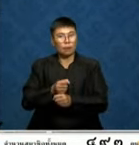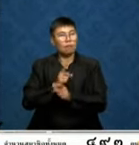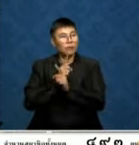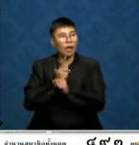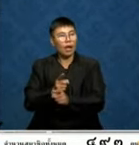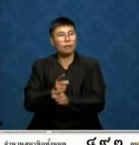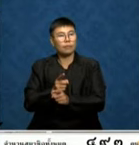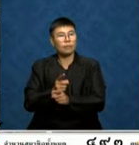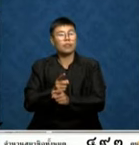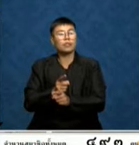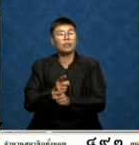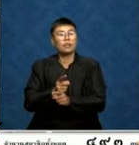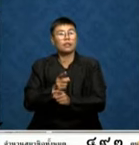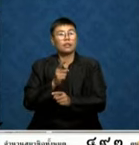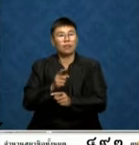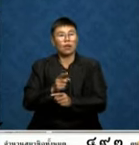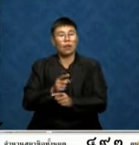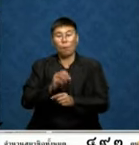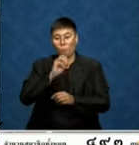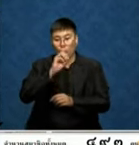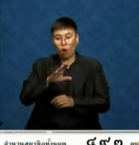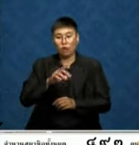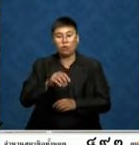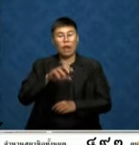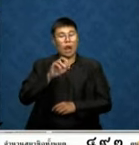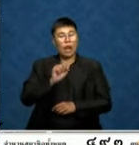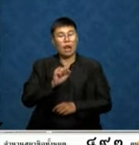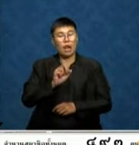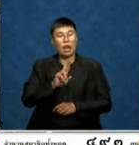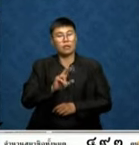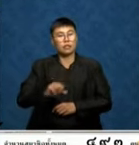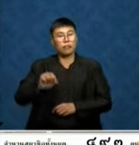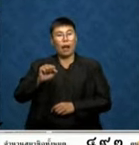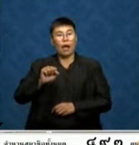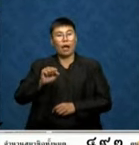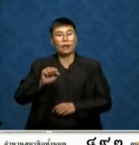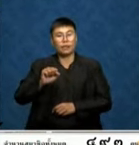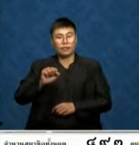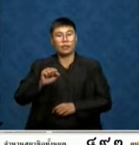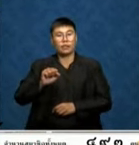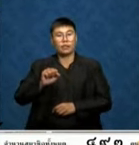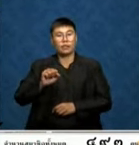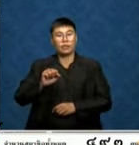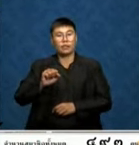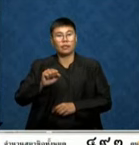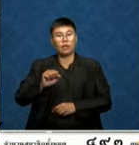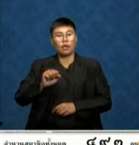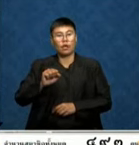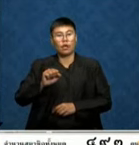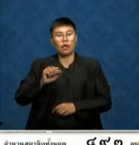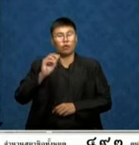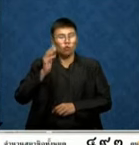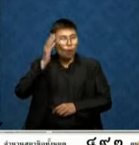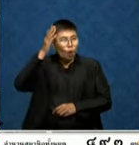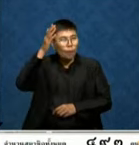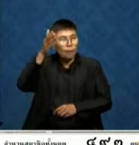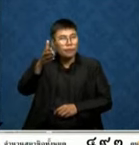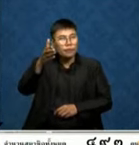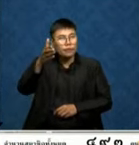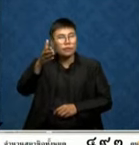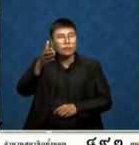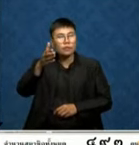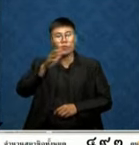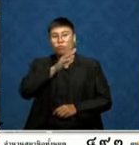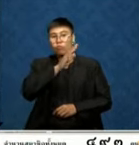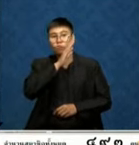ที่ได้แถลงต่อรัฐสภาไว้ปัญหาก็คือว่าก้าวย่างต่อจากนี้เมื่อมา